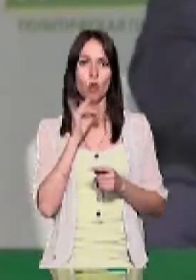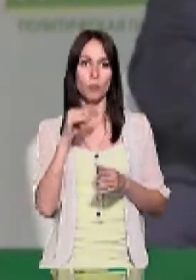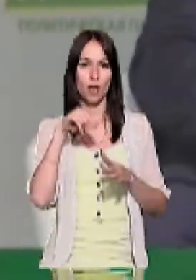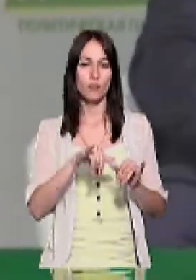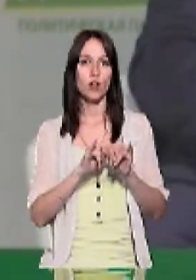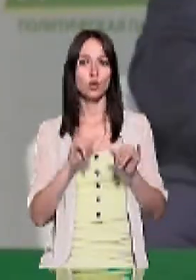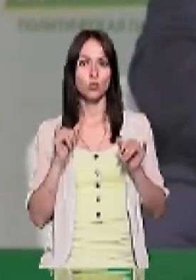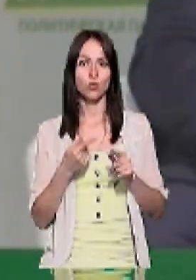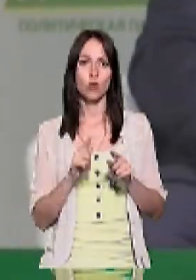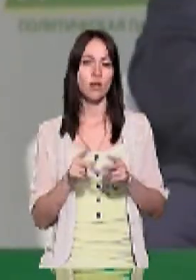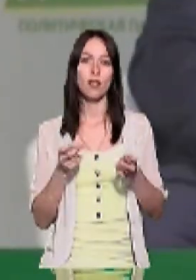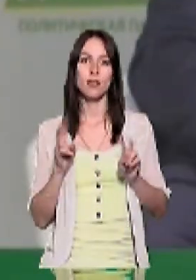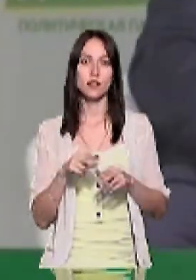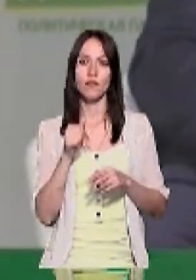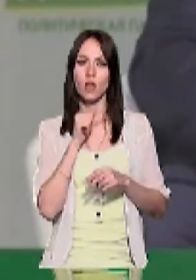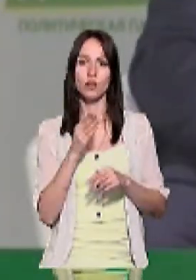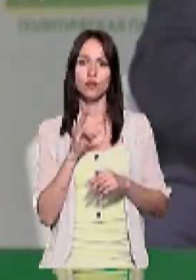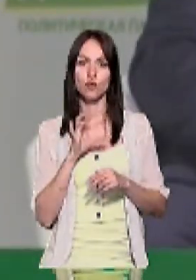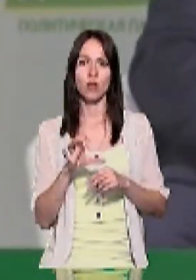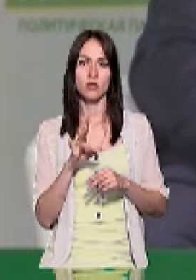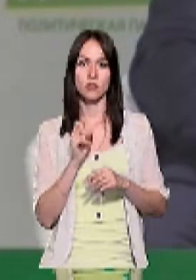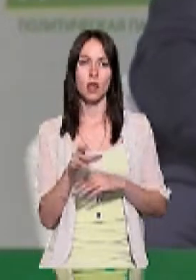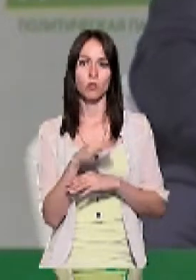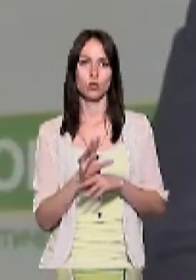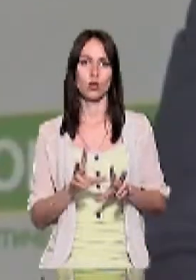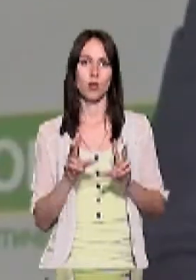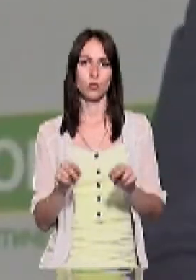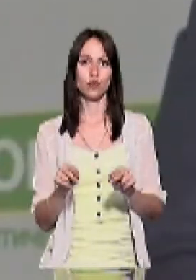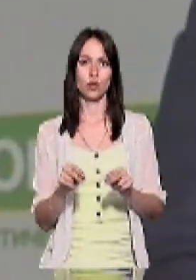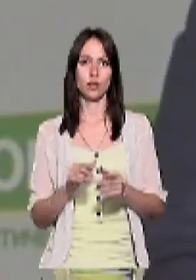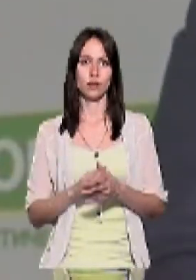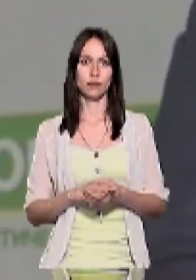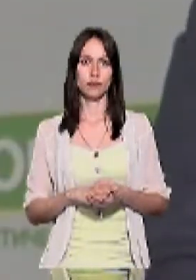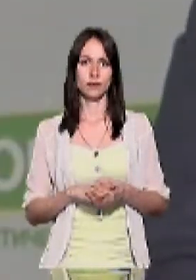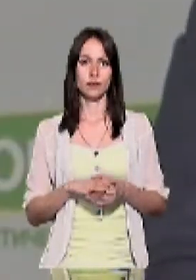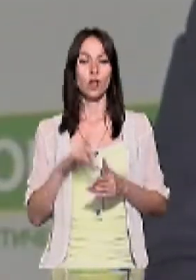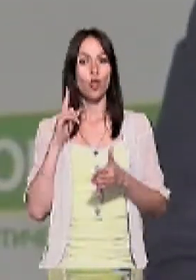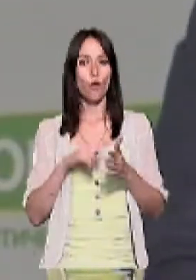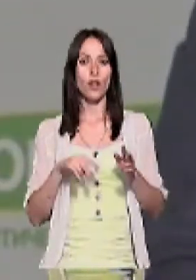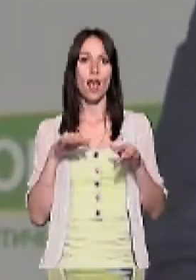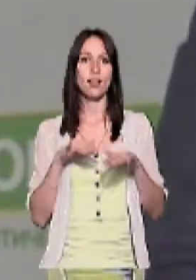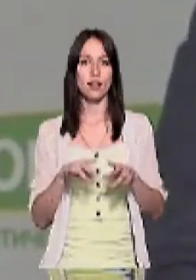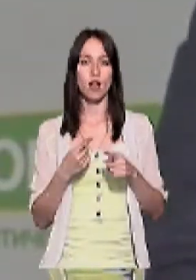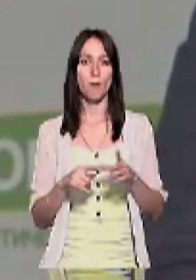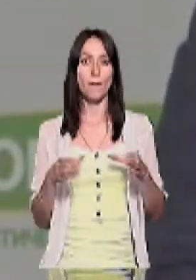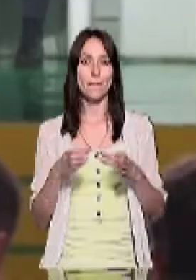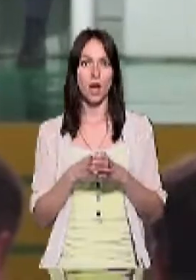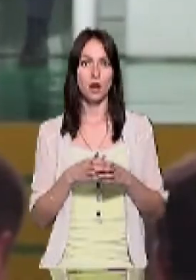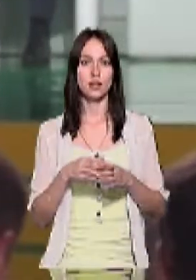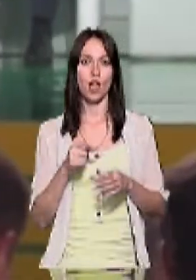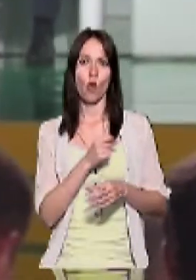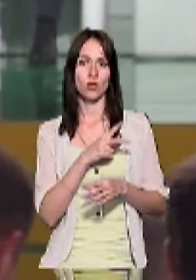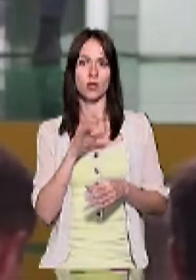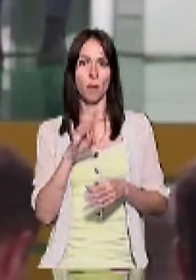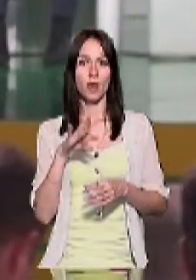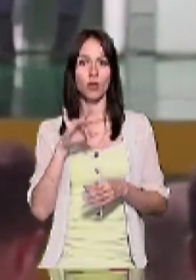Це не залишає жодного шансу на популізм та порожні обіцянки. Довіряй ділам – партія одеського мера Геннадія Труханова. З